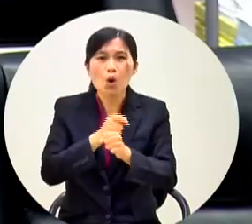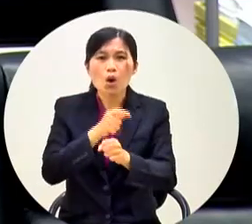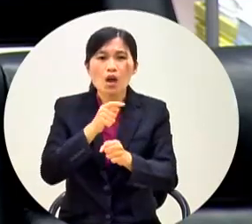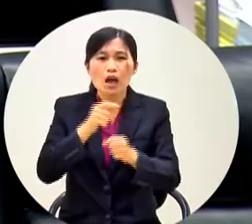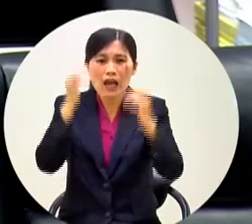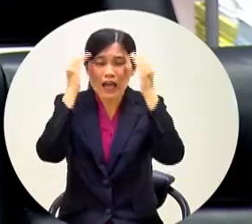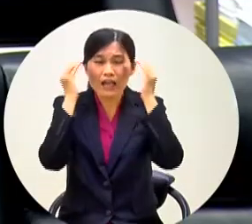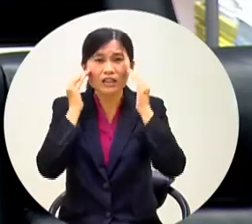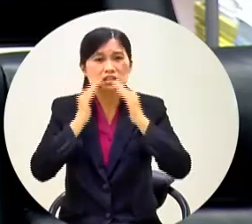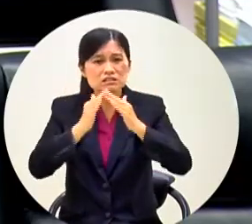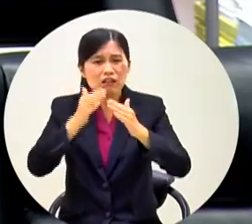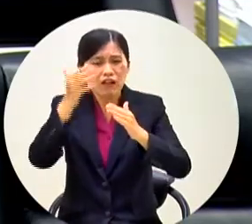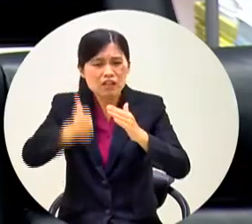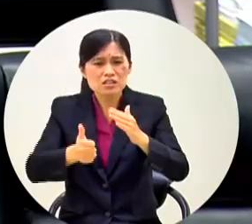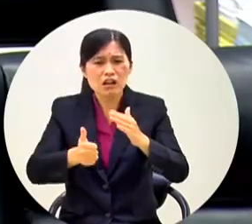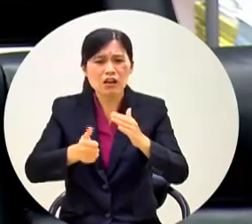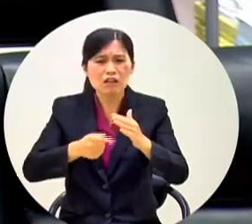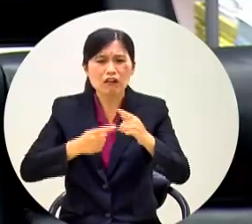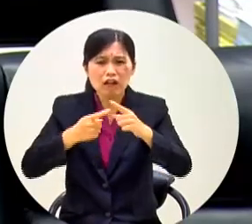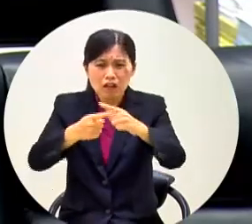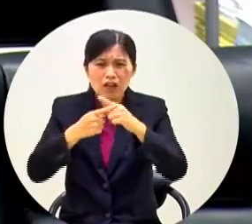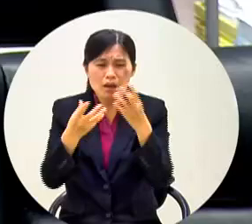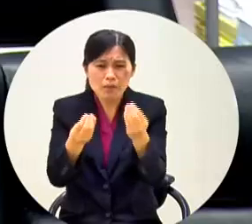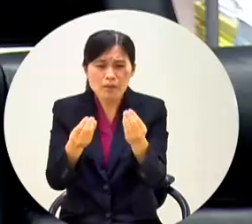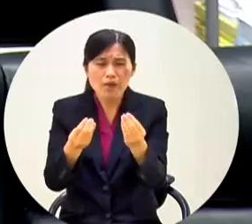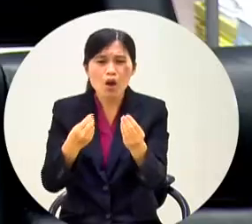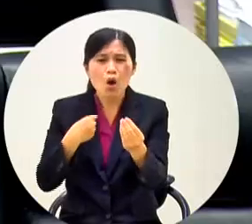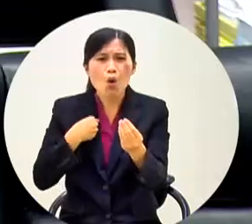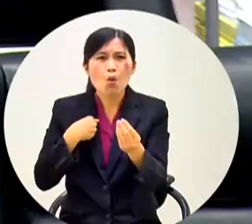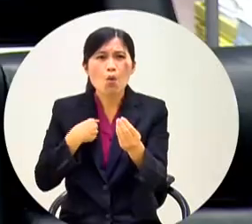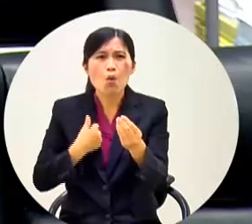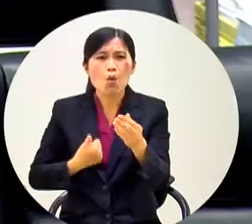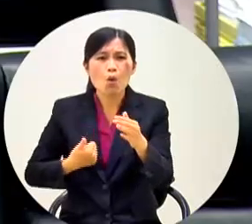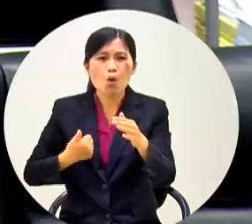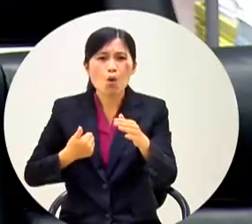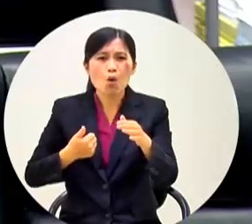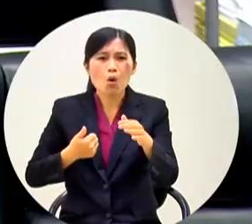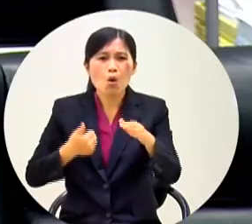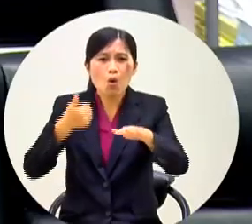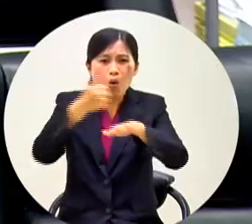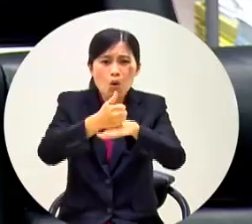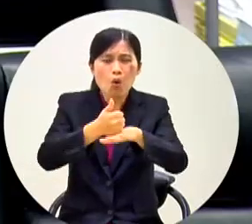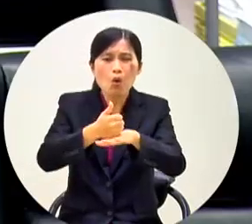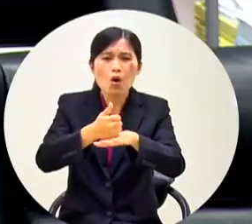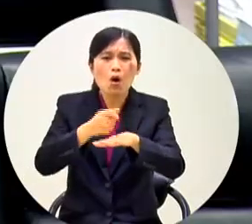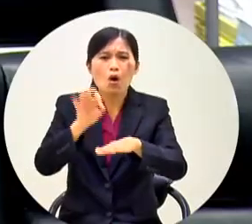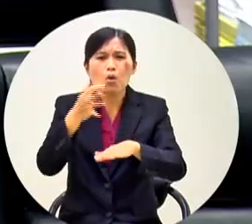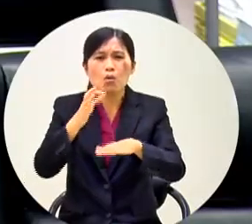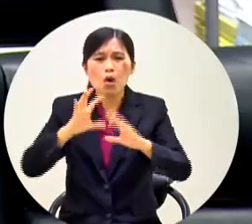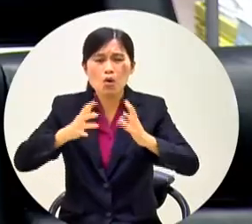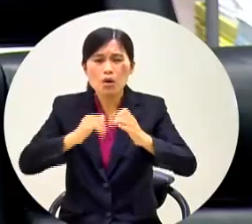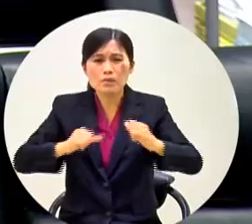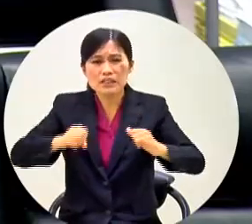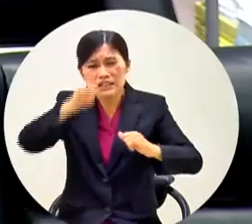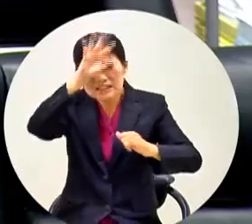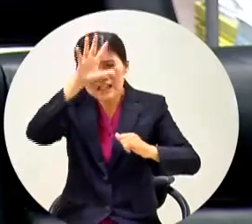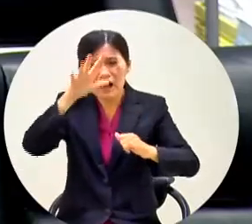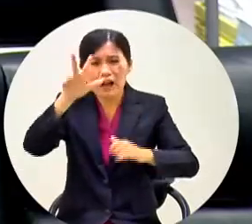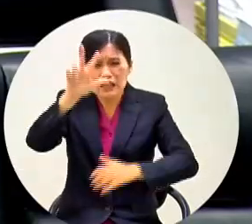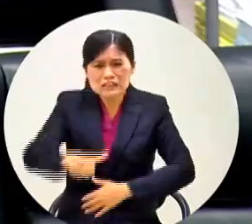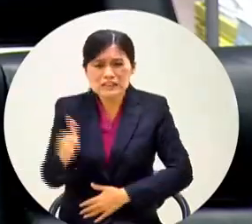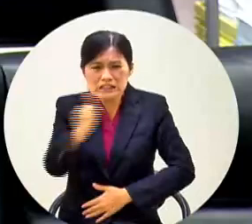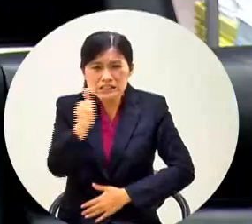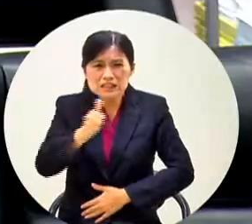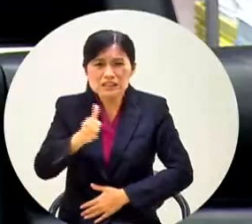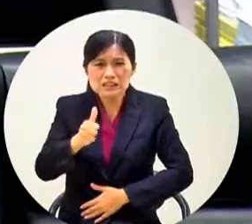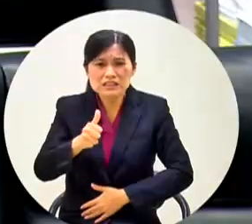在报告台。为什么国民党的刘德林议员这么粗暴的要对一个女性议员